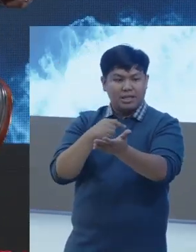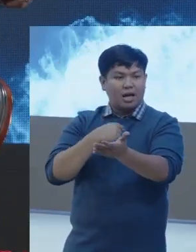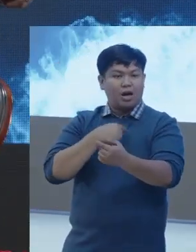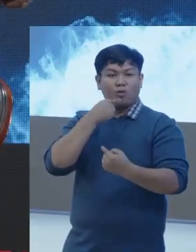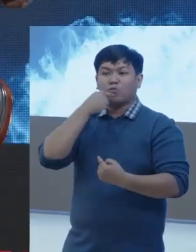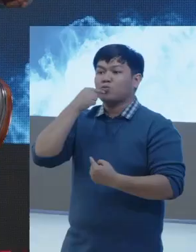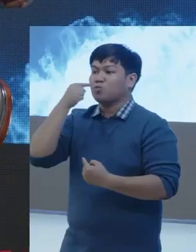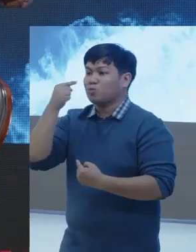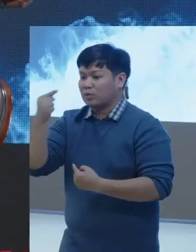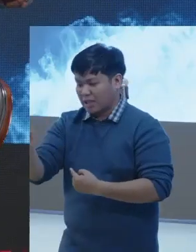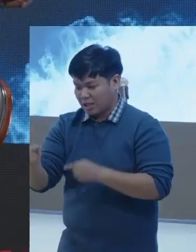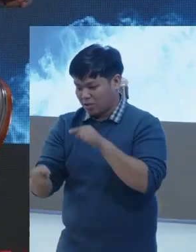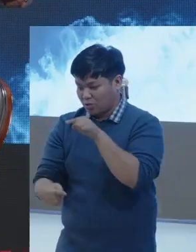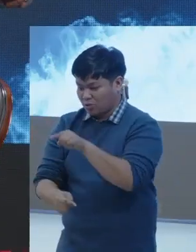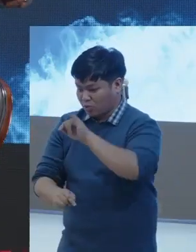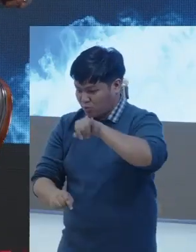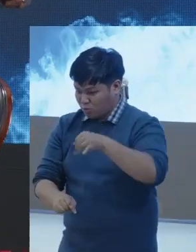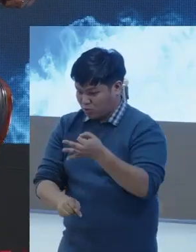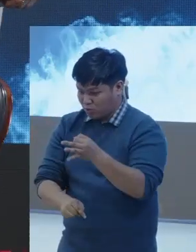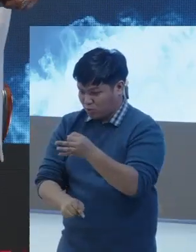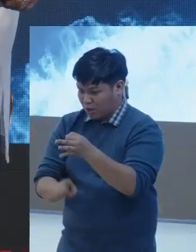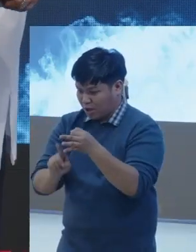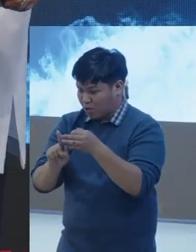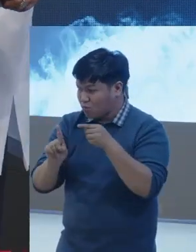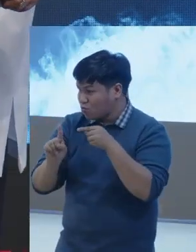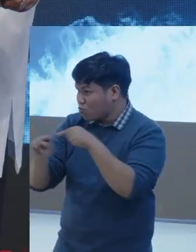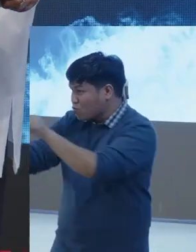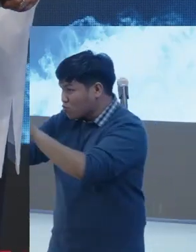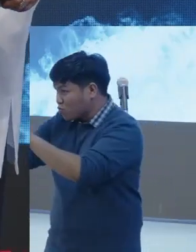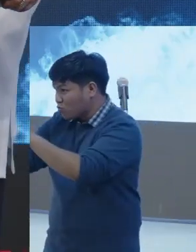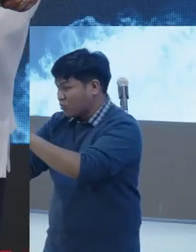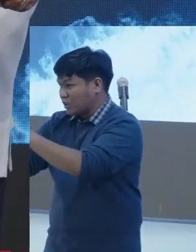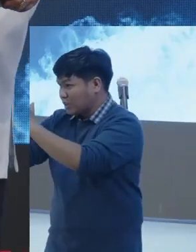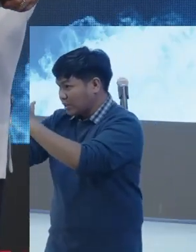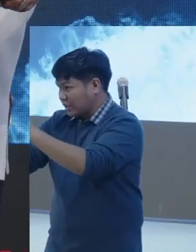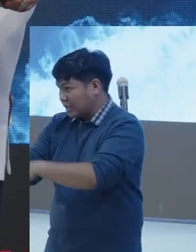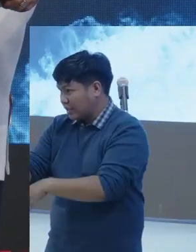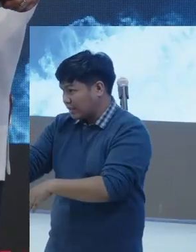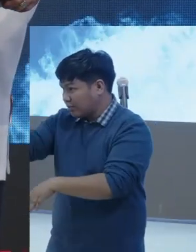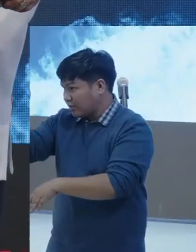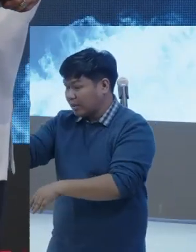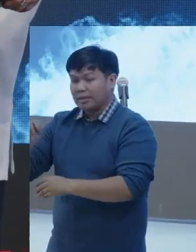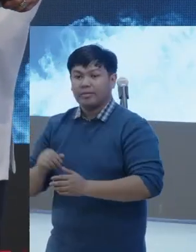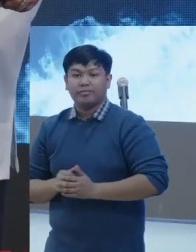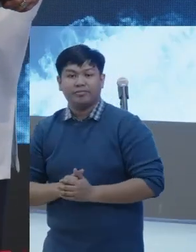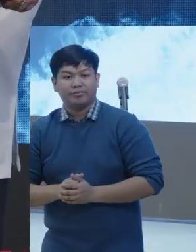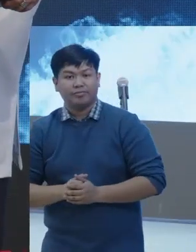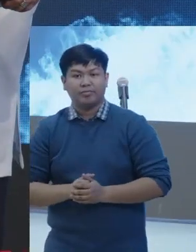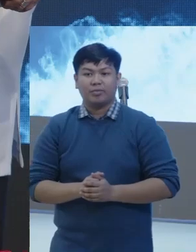you. So salita ng Diyos ang kanyang inatid. Yung gospel.